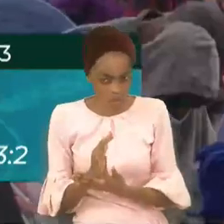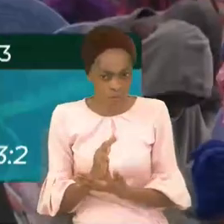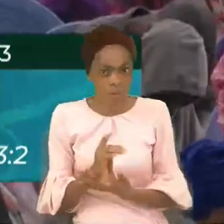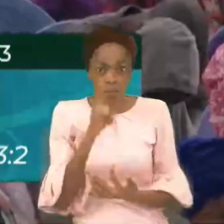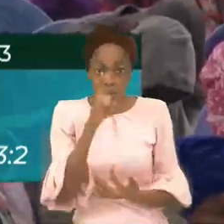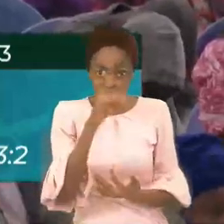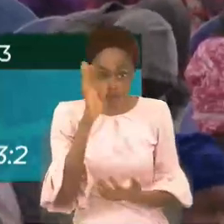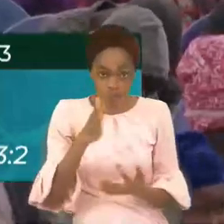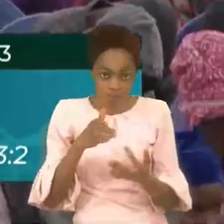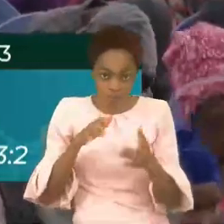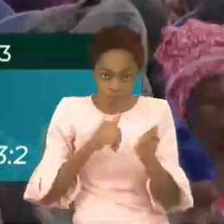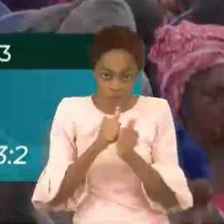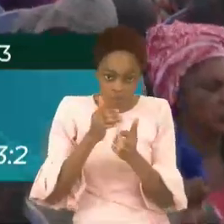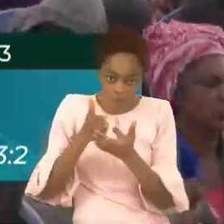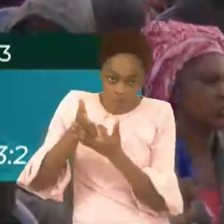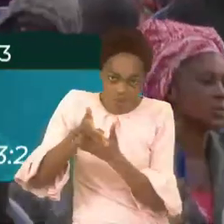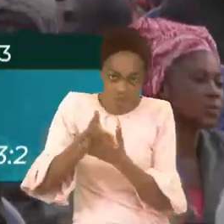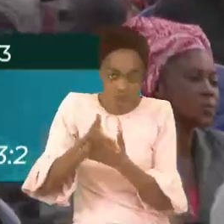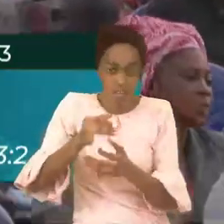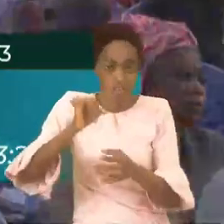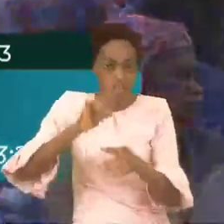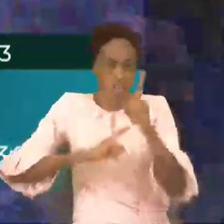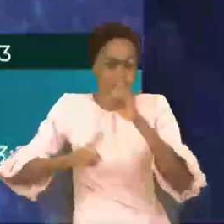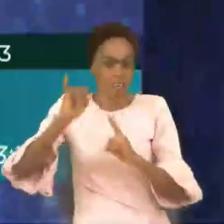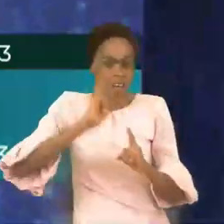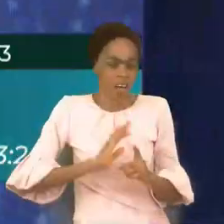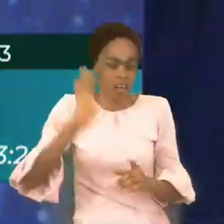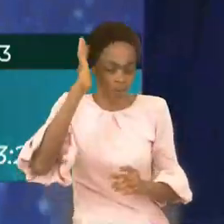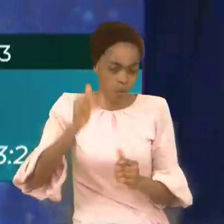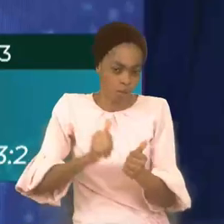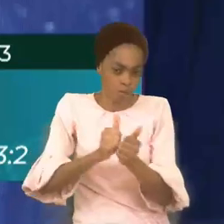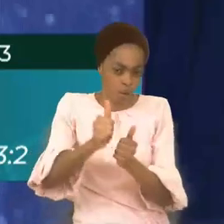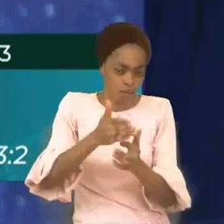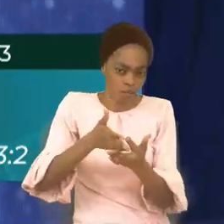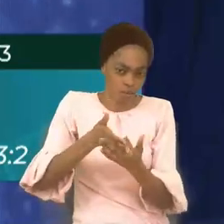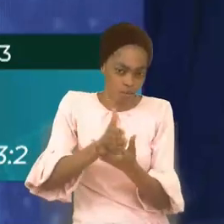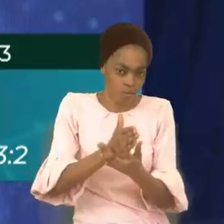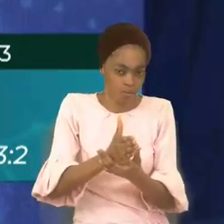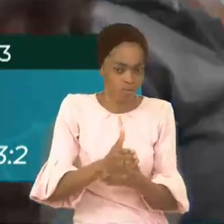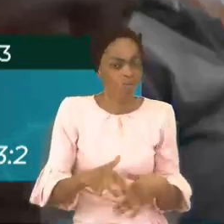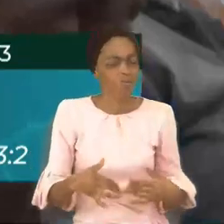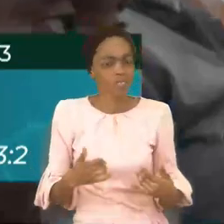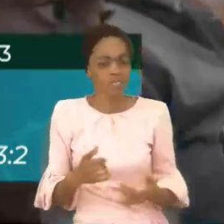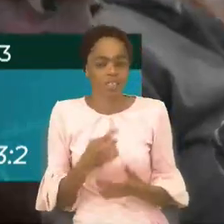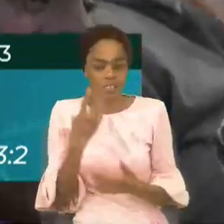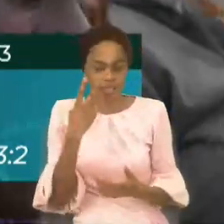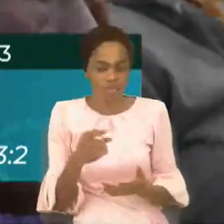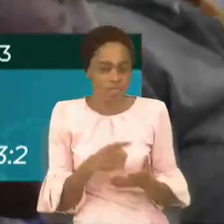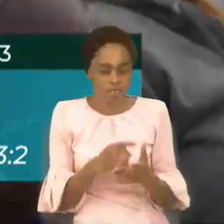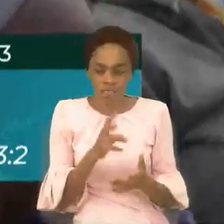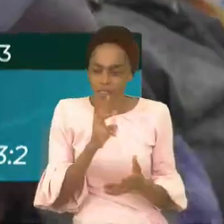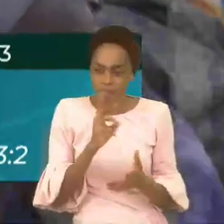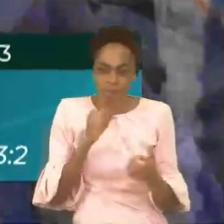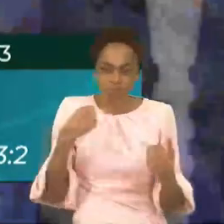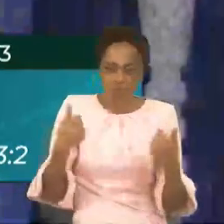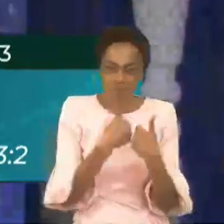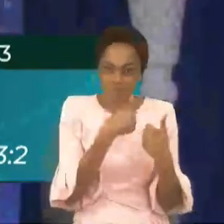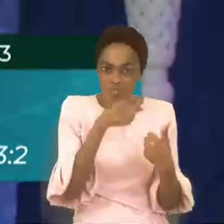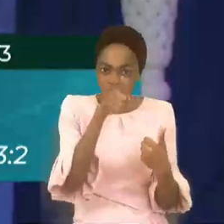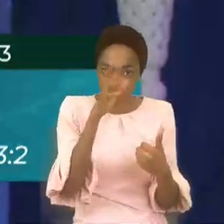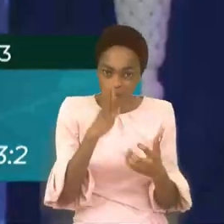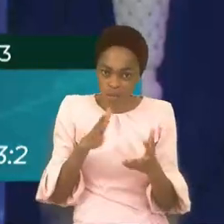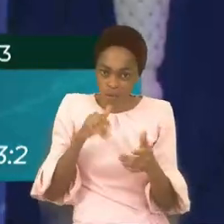Et tu vas passer. Ésaïe 43, verset 2. Si tu traverses, regarde cette mer rouge, l'océan, tu